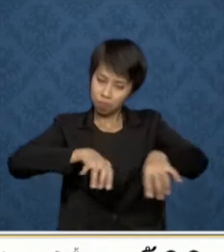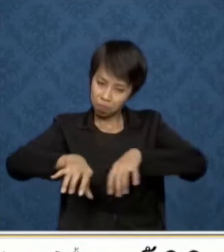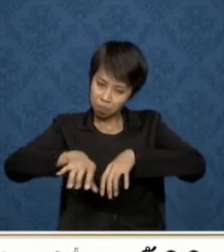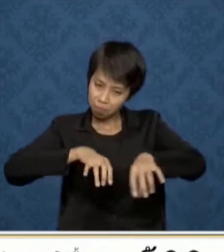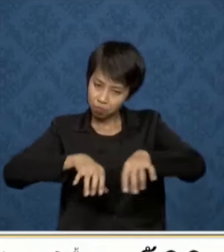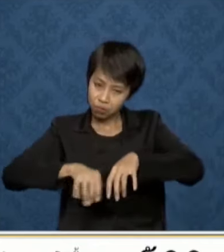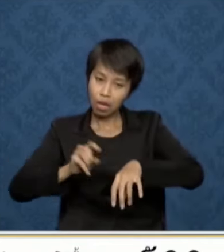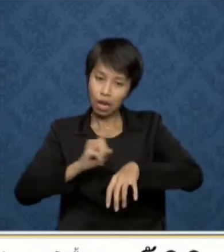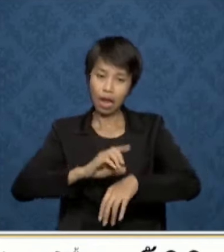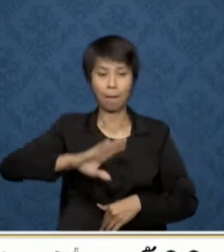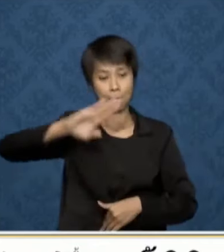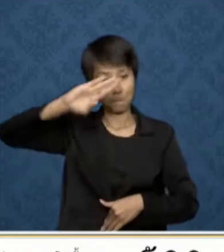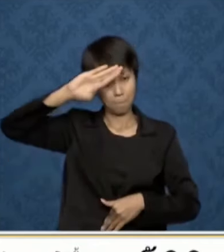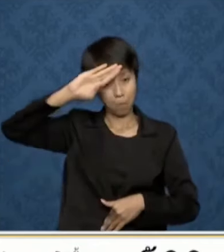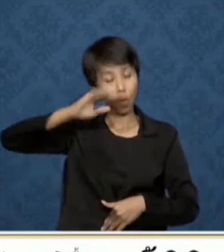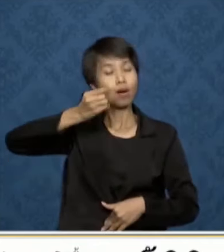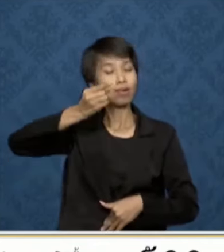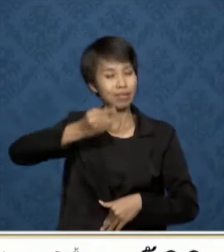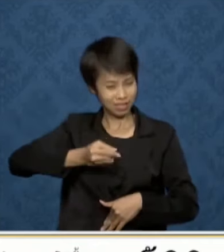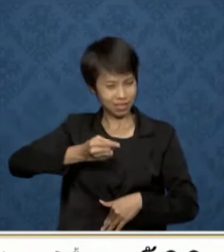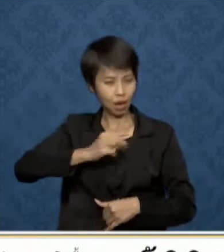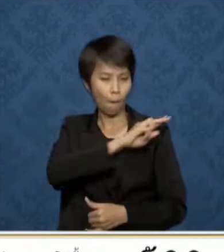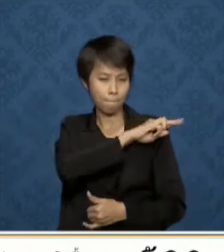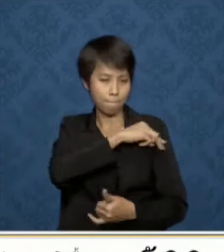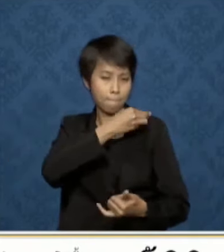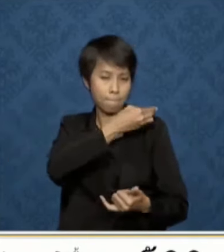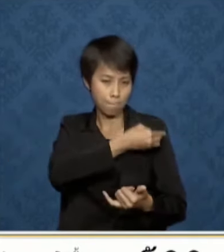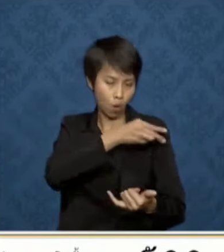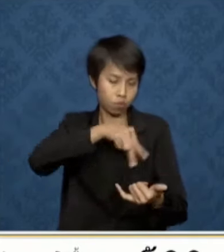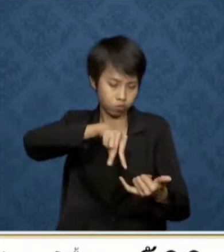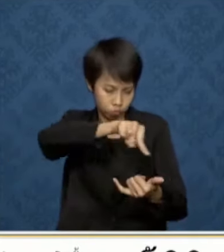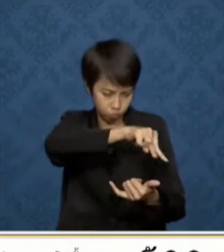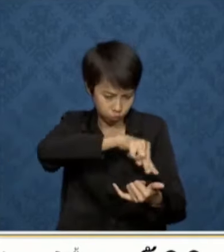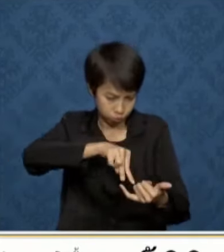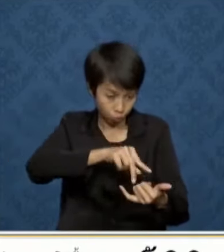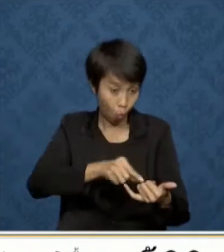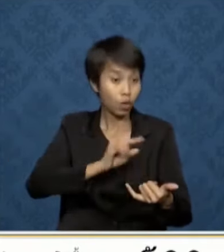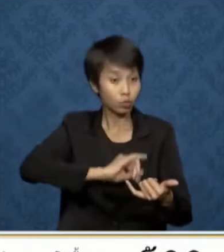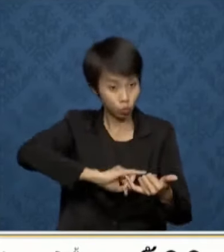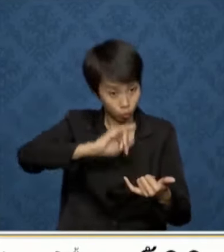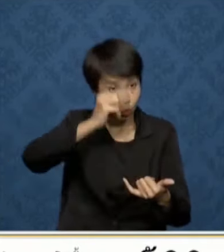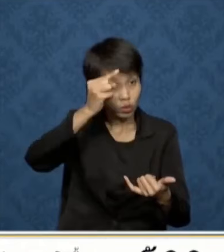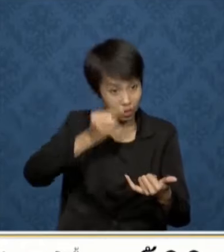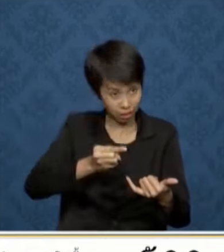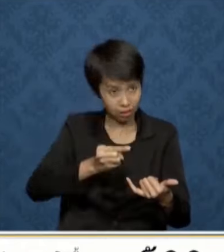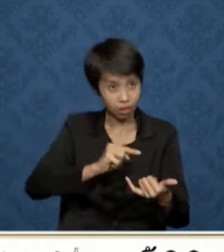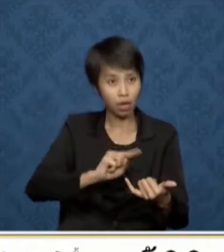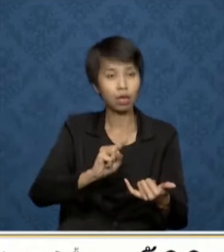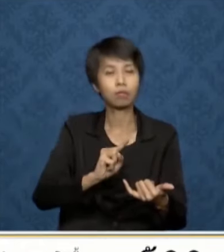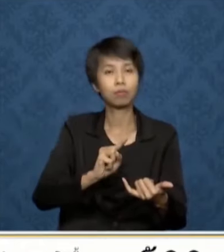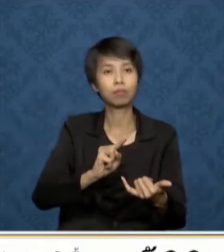ว่าผู้ปวยป่วยจริงคุหมอปกอบวชชชพริชกรรมอย่ถูกต้องจริงเพราอpum 2